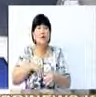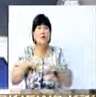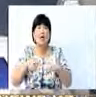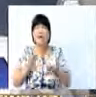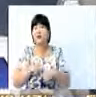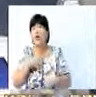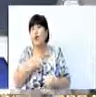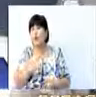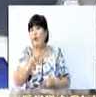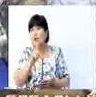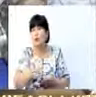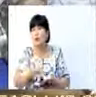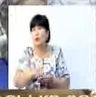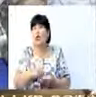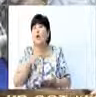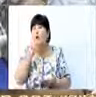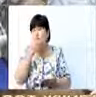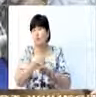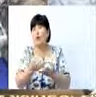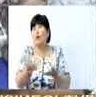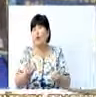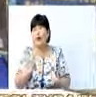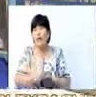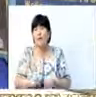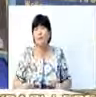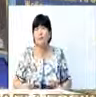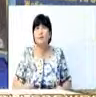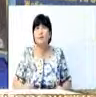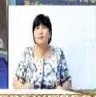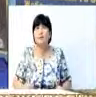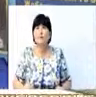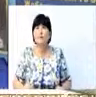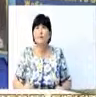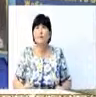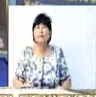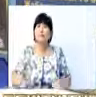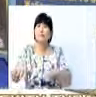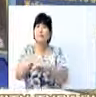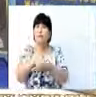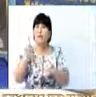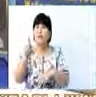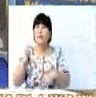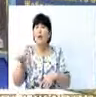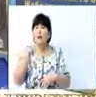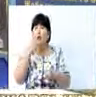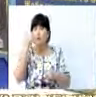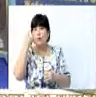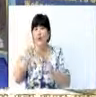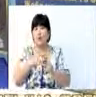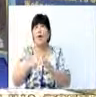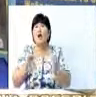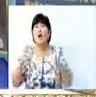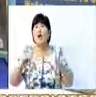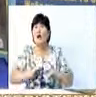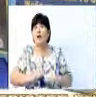қатысты көкейдегі сауалдарын қойып, тұшымды жауаптар алды. Халықта өзі жақсы түсініп отыр, кооперативтерге бірігу